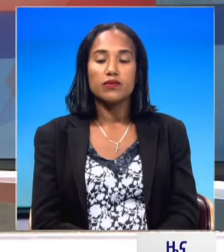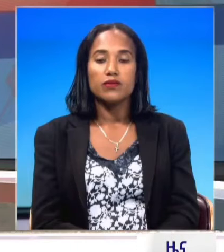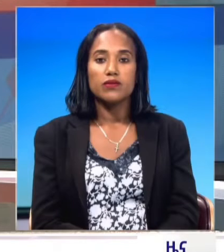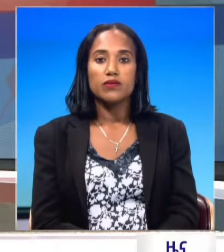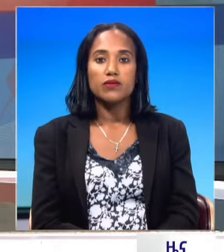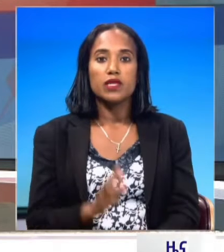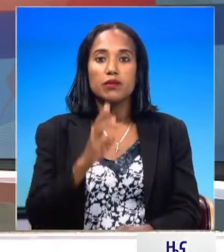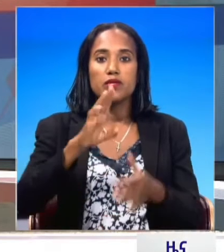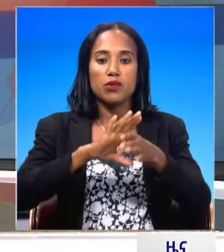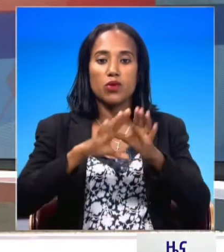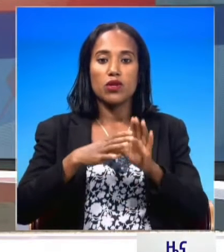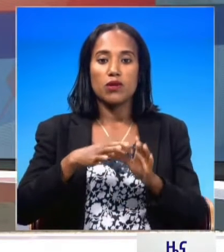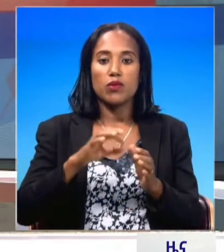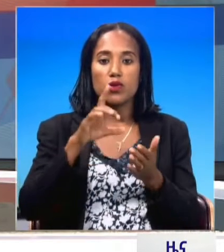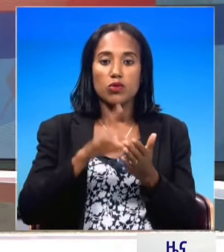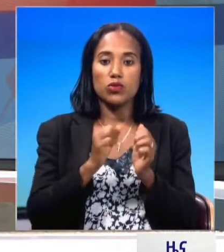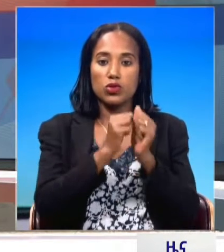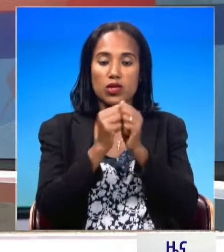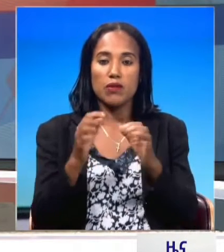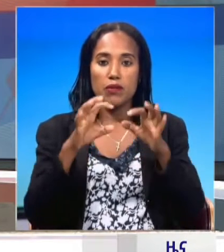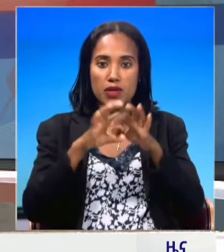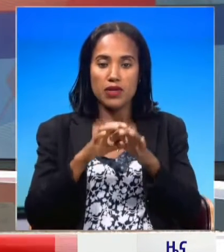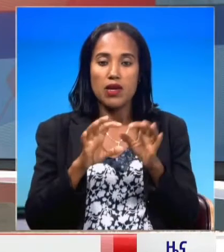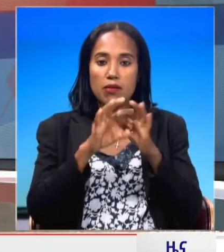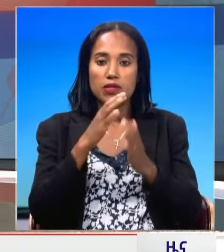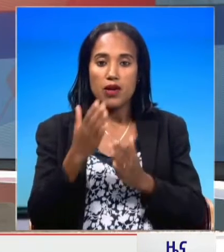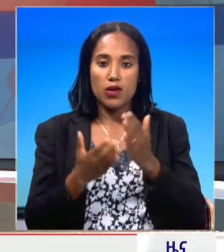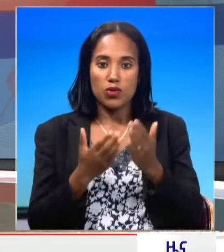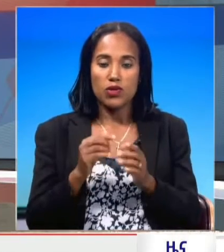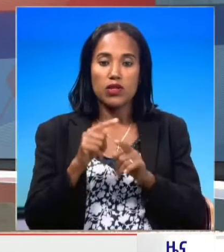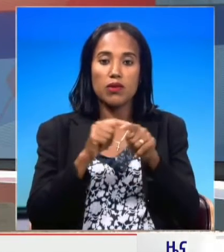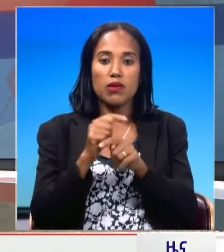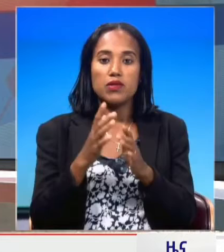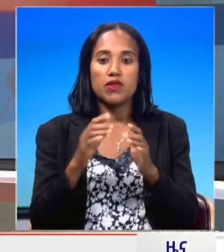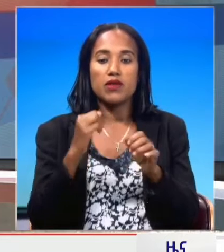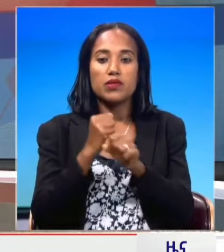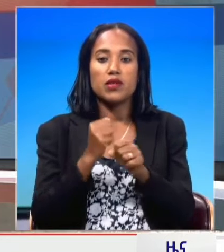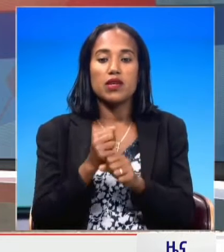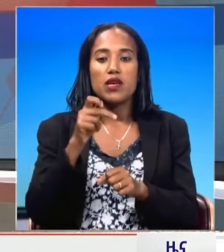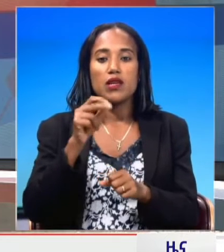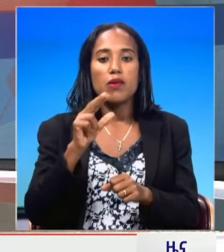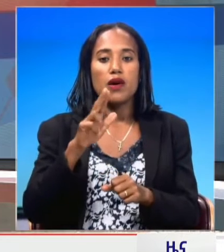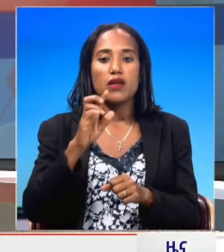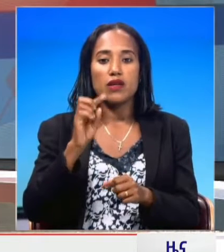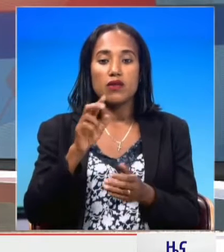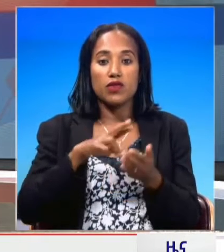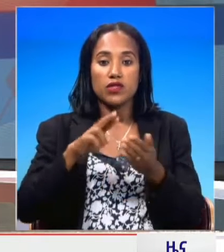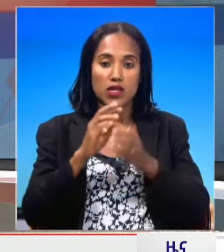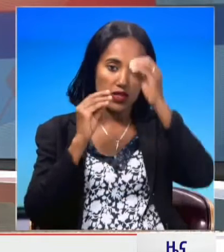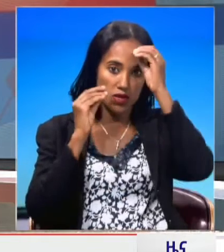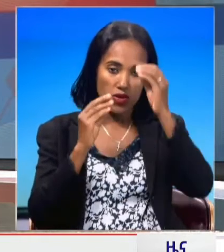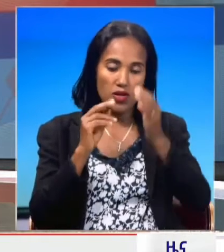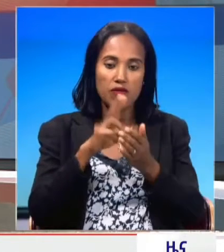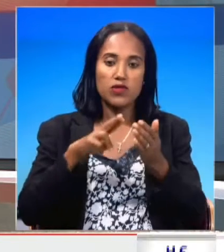በሰሜን ጎንደር ዞን ከሚገኙ ከተሞች ጋር በመቀናጀት የማህበረሰብ አገልግሎት ተግባሩን ለማስፋት እንደሚሰራ የደባርቅ ዩኒቨርሲቲ አስታወቀ።